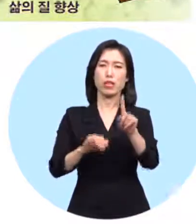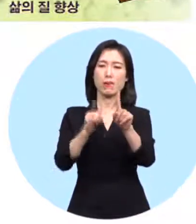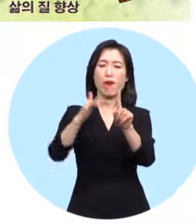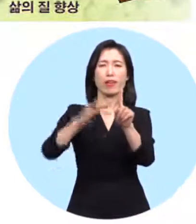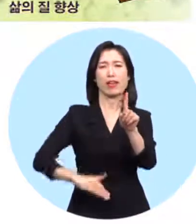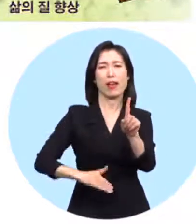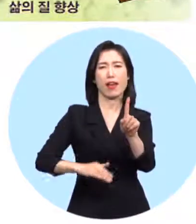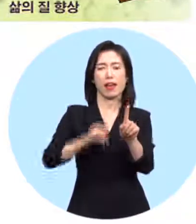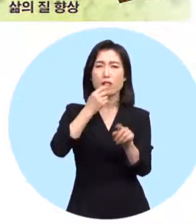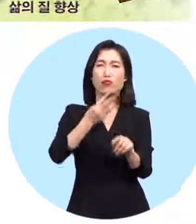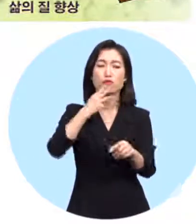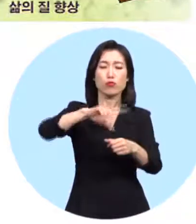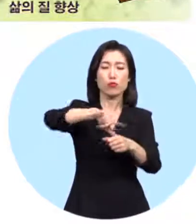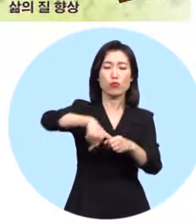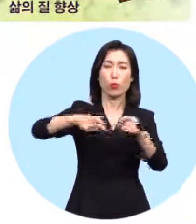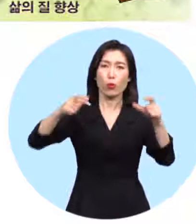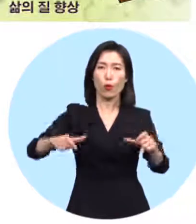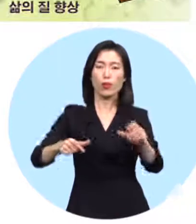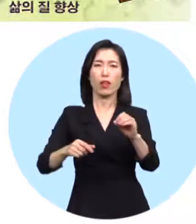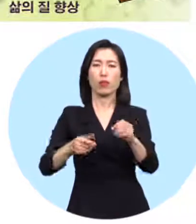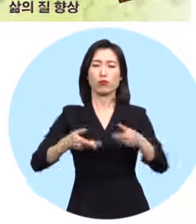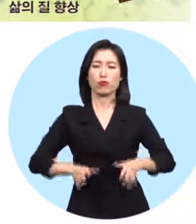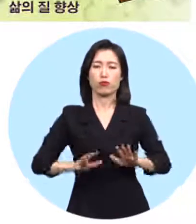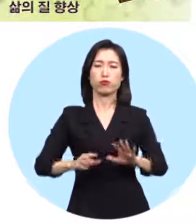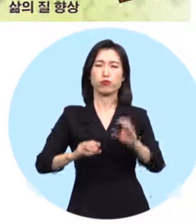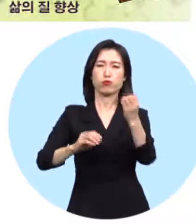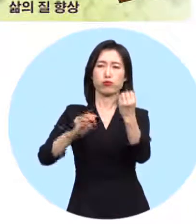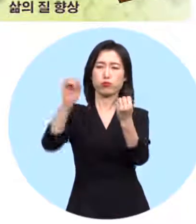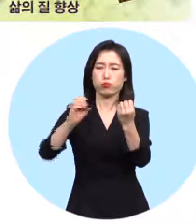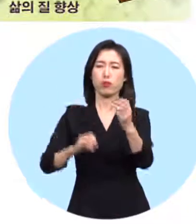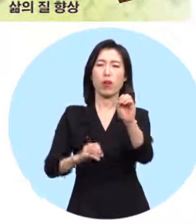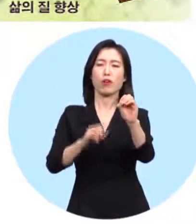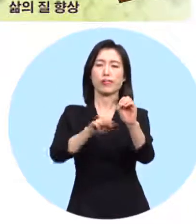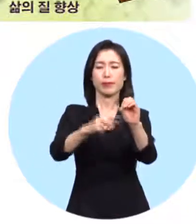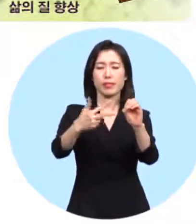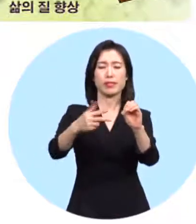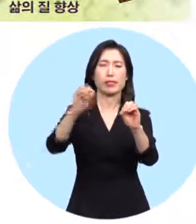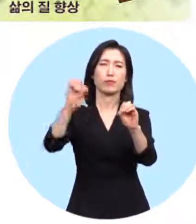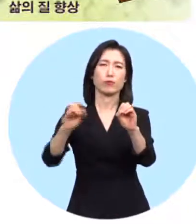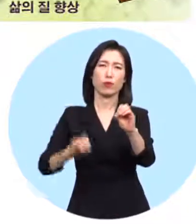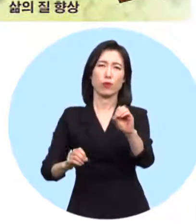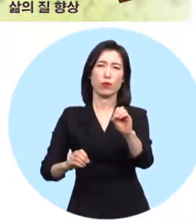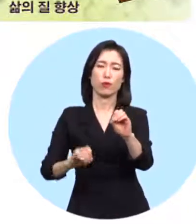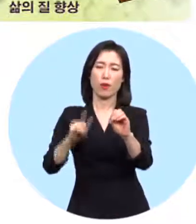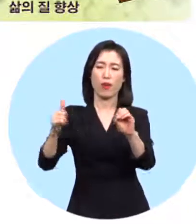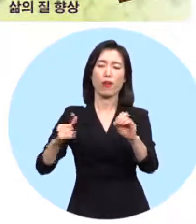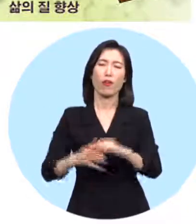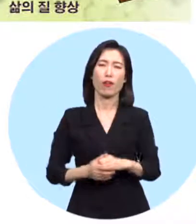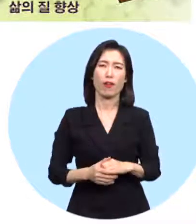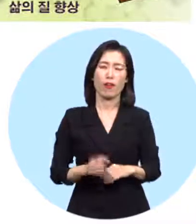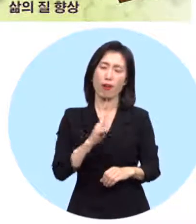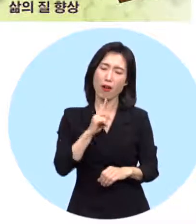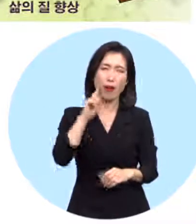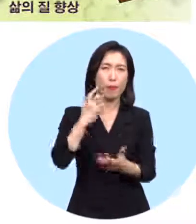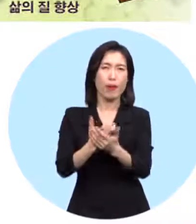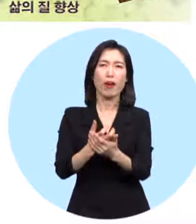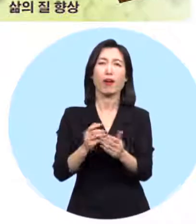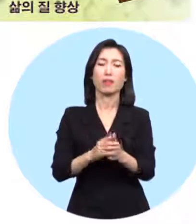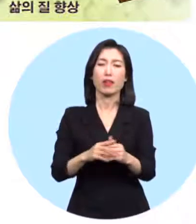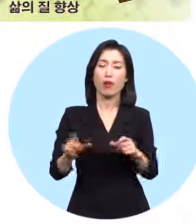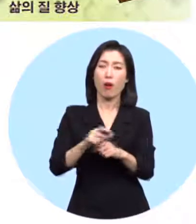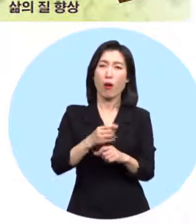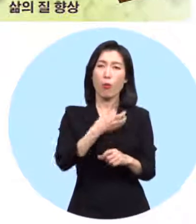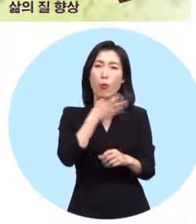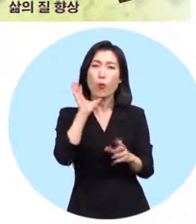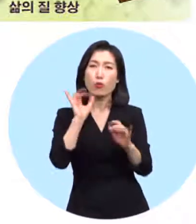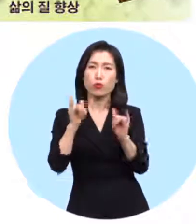됐고, 특히 수도권은 0.7명이라고 하니까 굉장히 놀랄 만한 통계가 아닌가 싶습니다. 반면 고령화 속도는